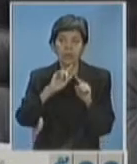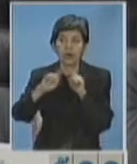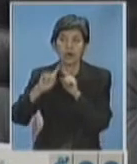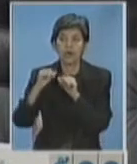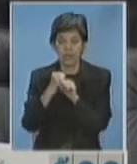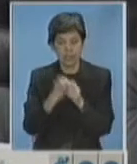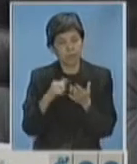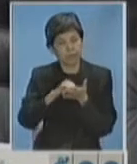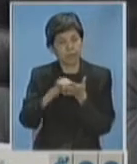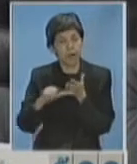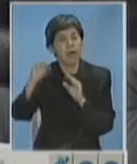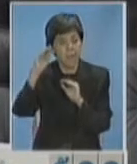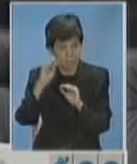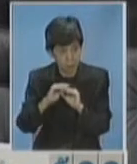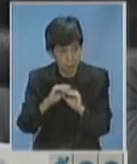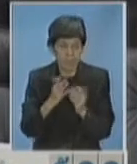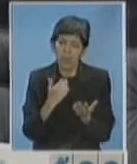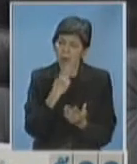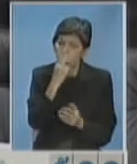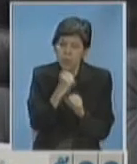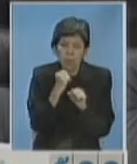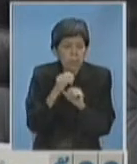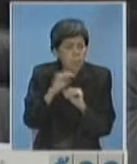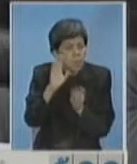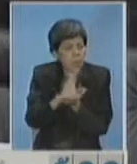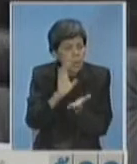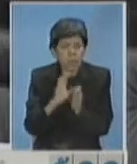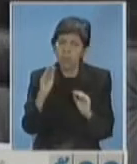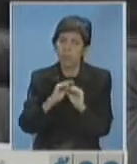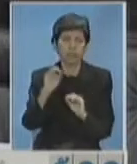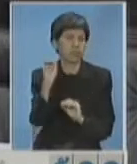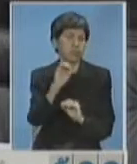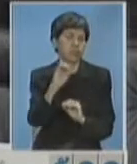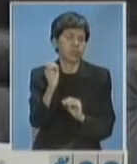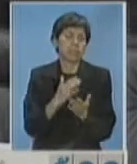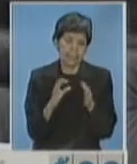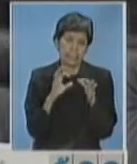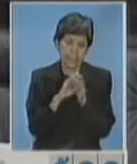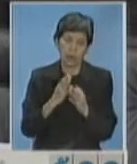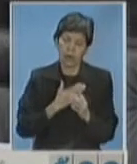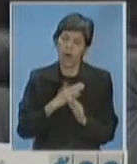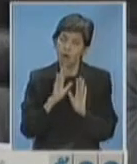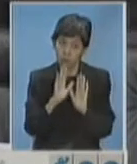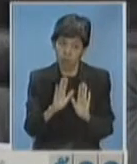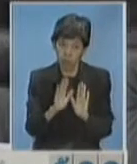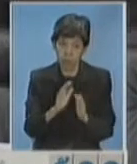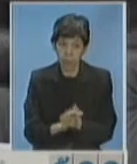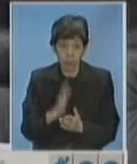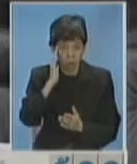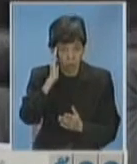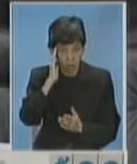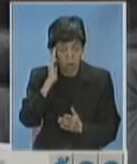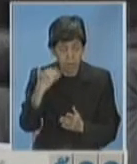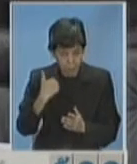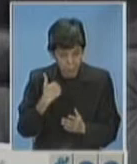การขอแปรปรับเพิ่มใช่ไหมคะแต่นี่มีการเพิ่มกองทุนเข้ามาด้วยนะคะนี่ก็เป็นส่วนหนึ่งที่ฉันให้ข้อสังเกตเอาไว้นอกจากนั้น